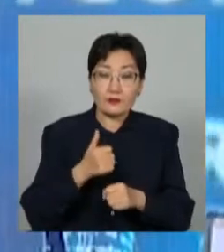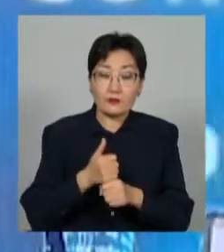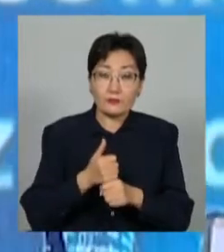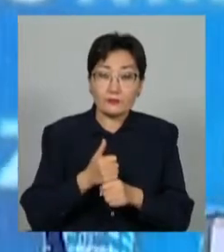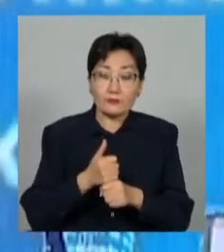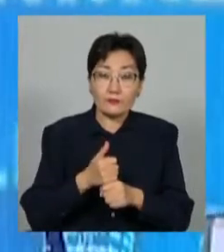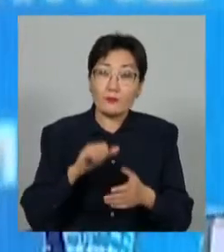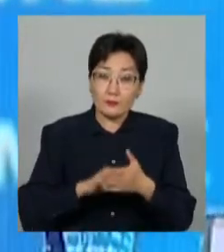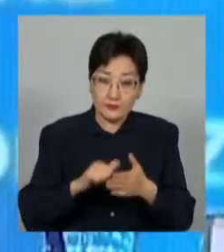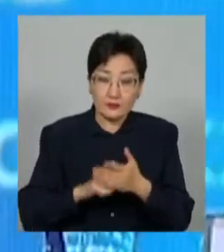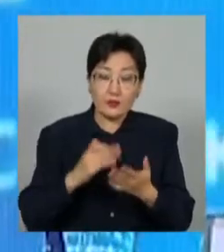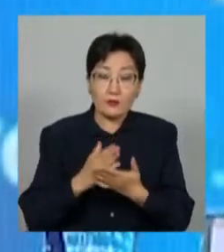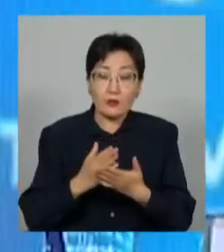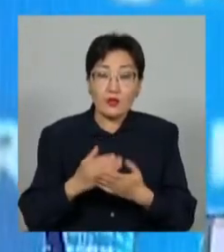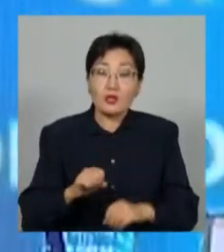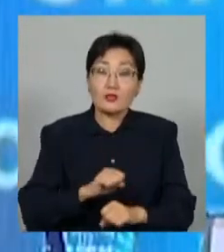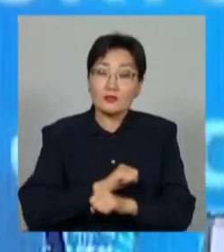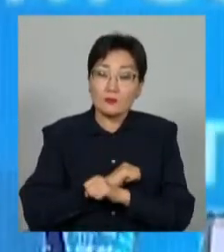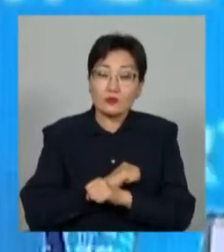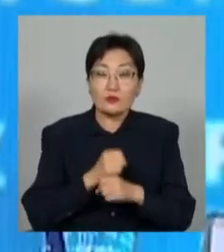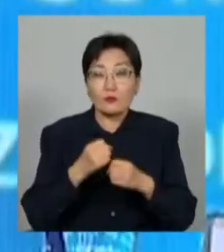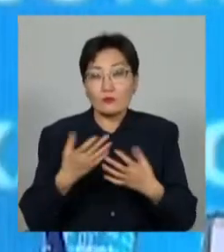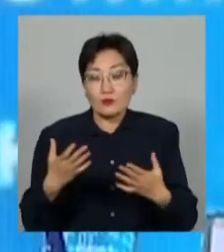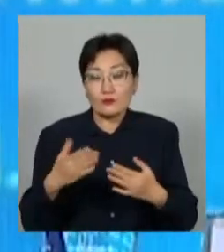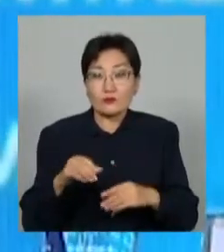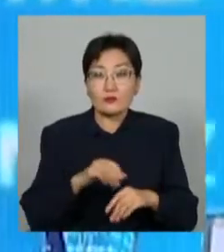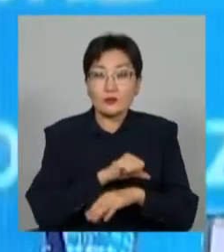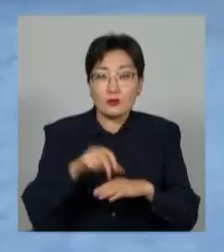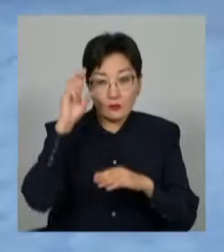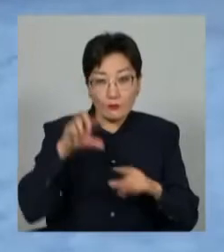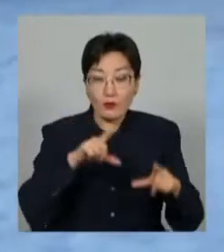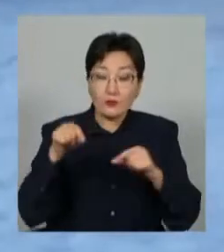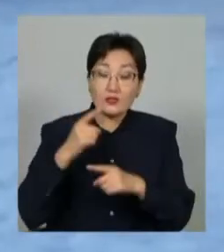негіз ретінде ғана. Бұлай демалысқа, басқаға оған шектеу қойылады.